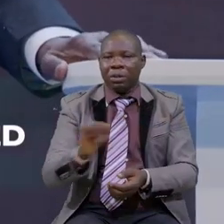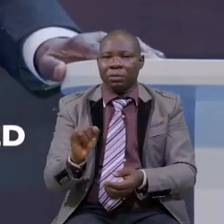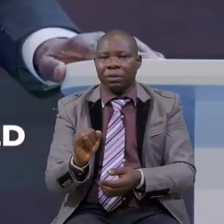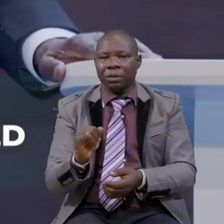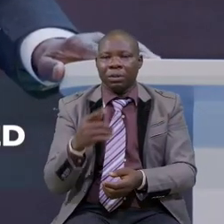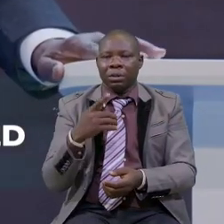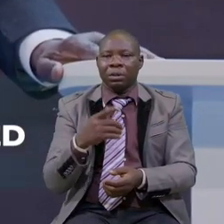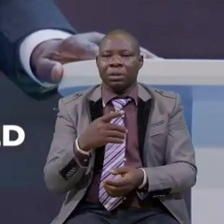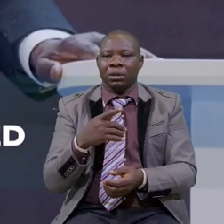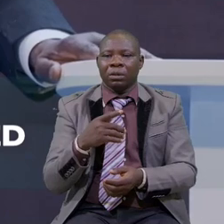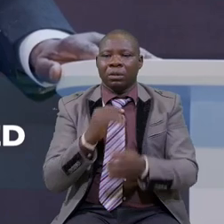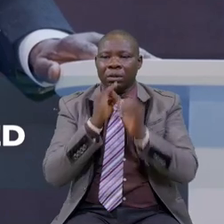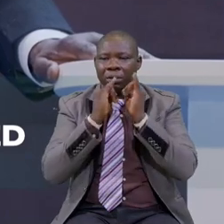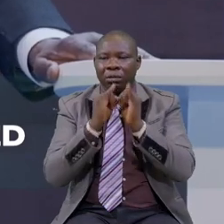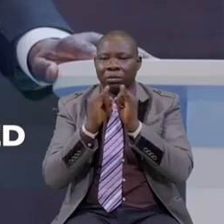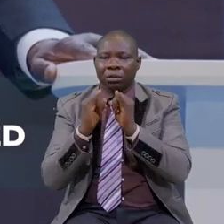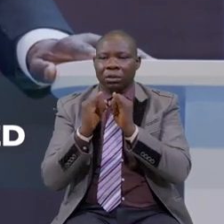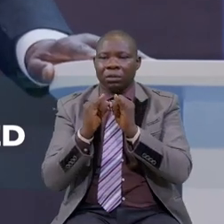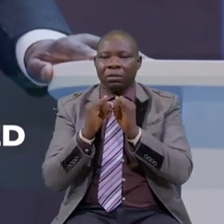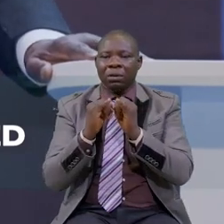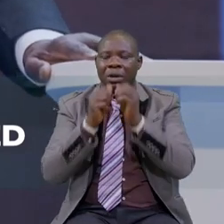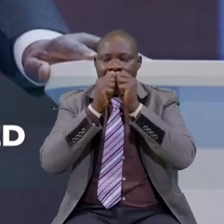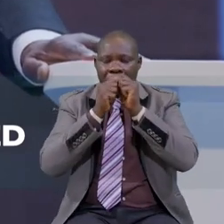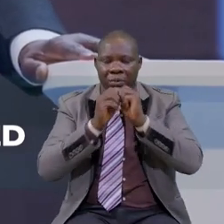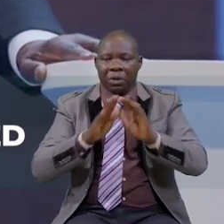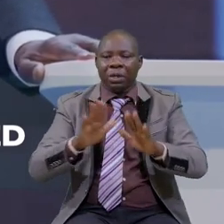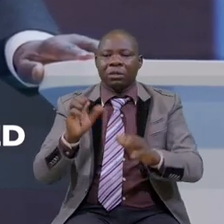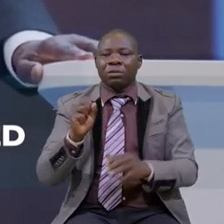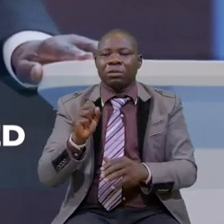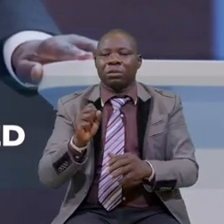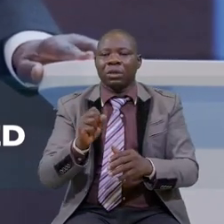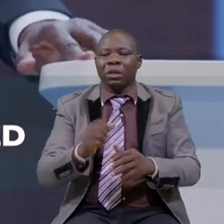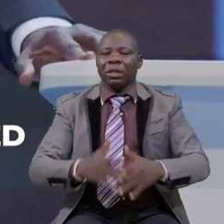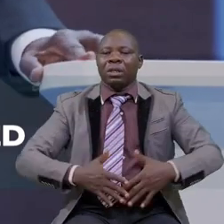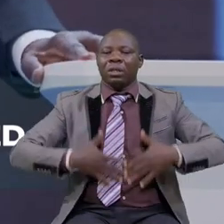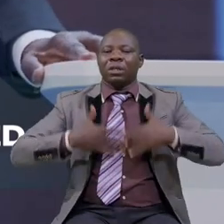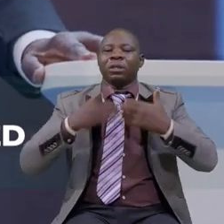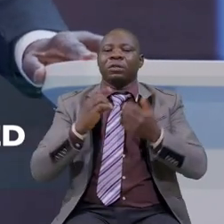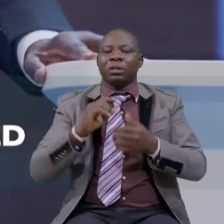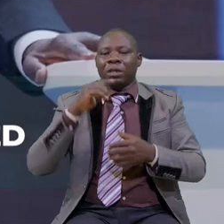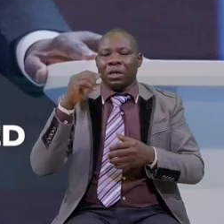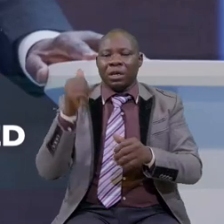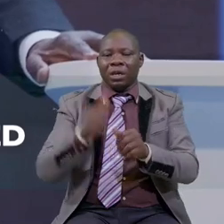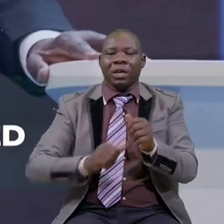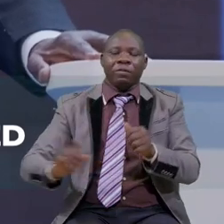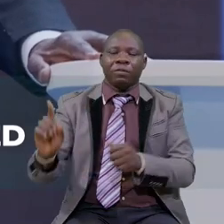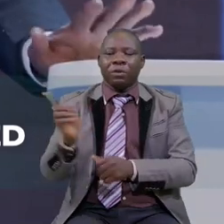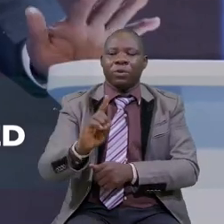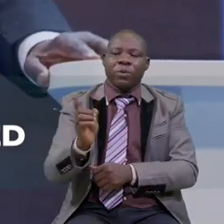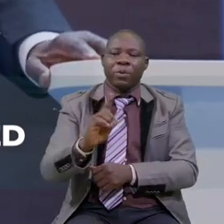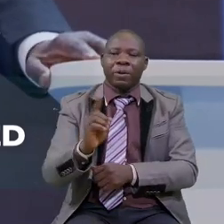Croire aux béatitudes instructives vécues